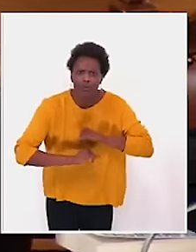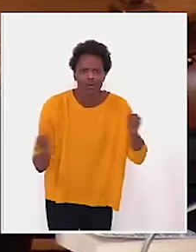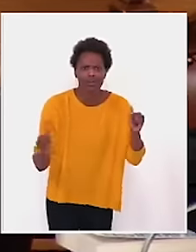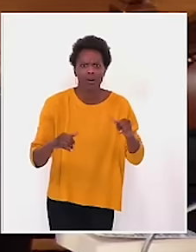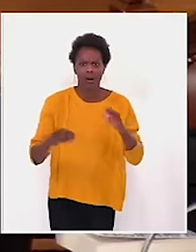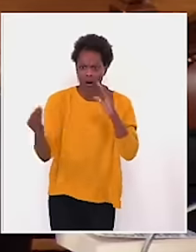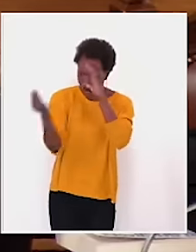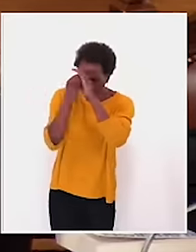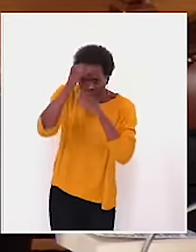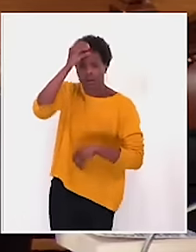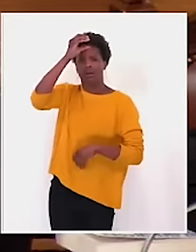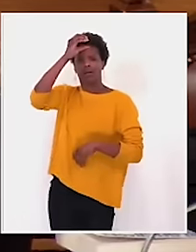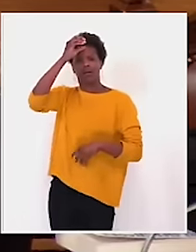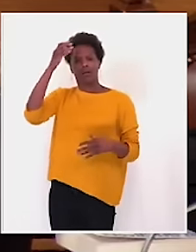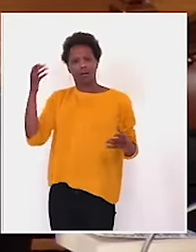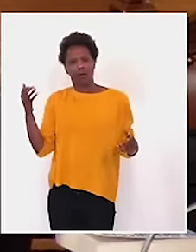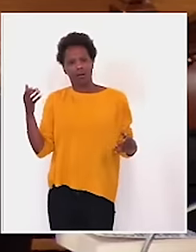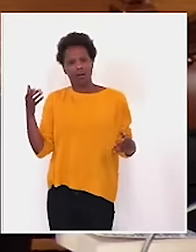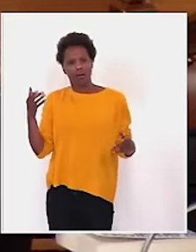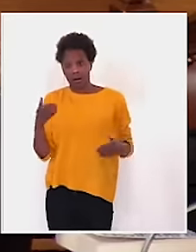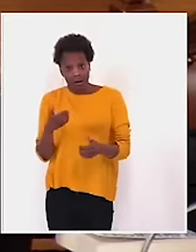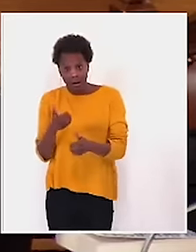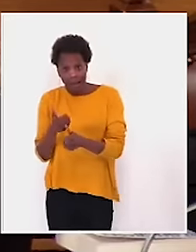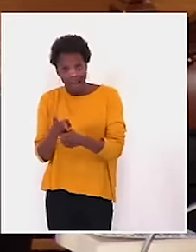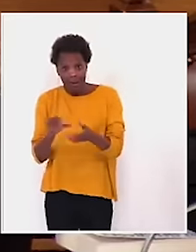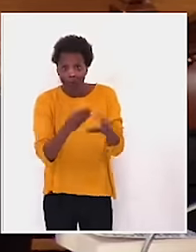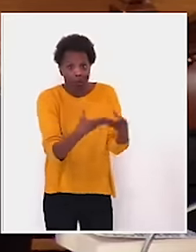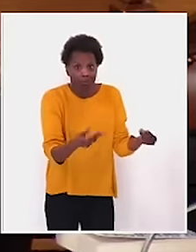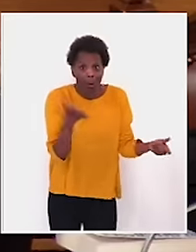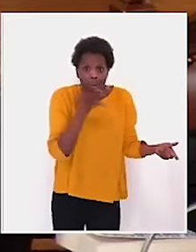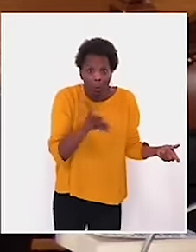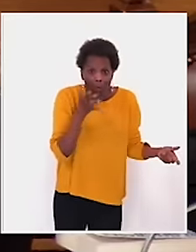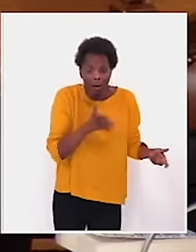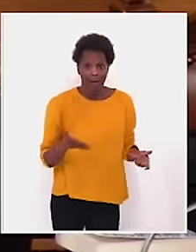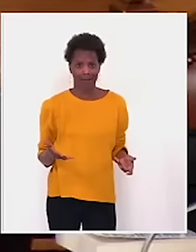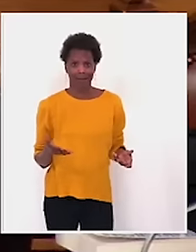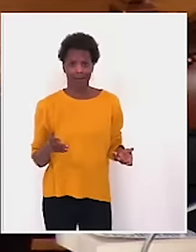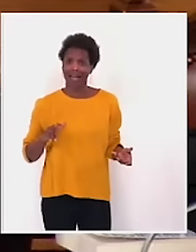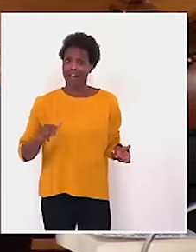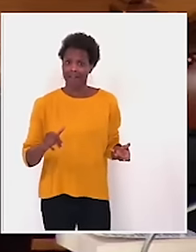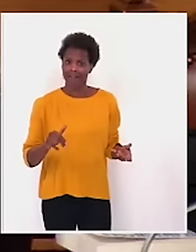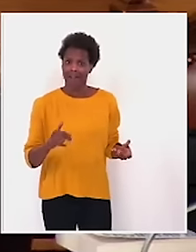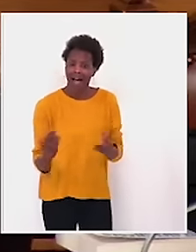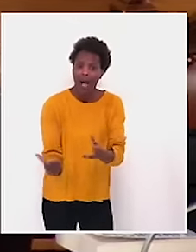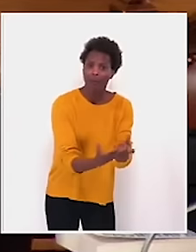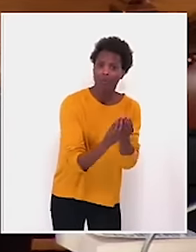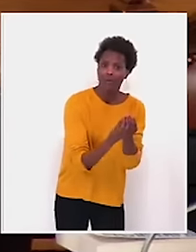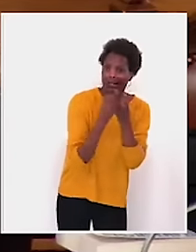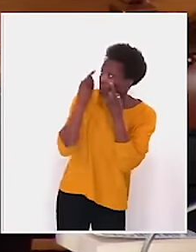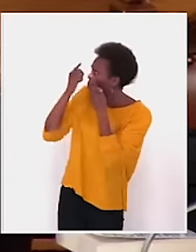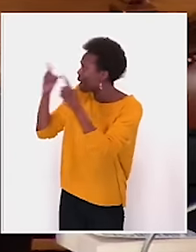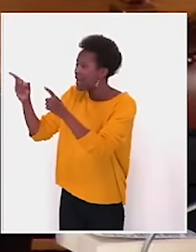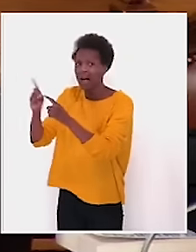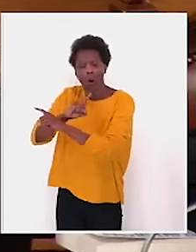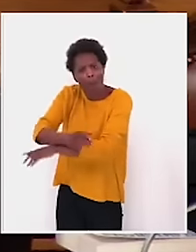soient-elles dans la médiation, elles ne pourront pas résoudre ces problèmes-là. Elles seront confrontées de toute façon à un mécontentement, à un ras-le-bol, à quelque chose